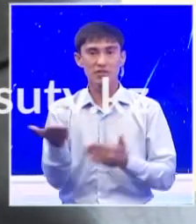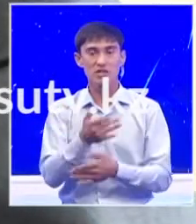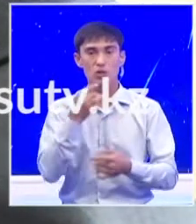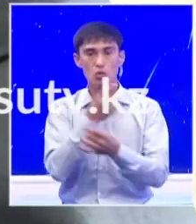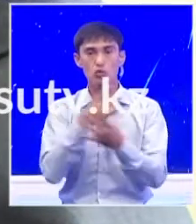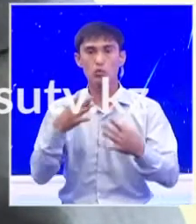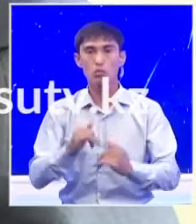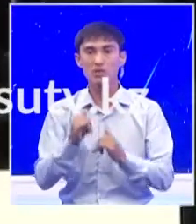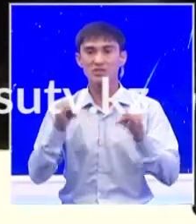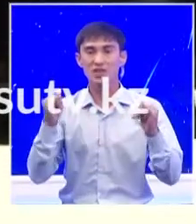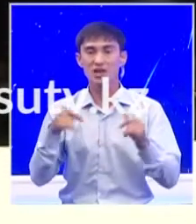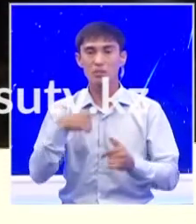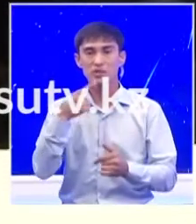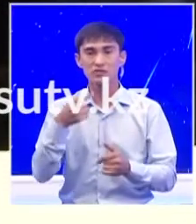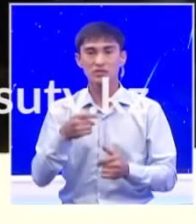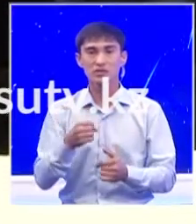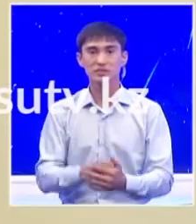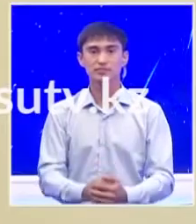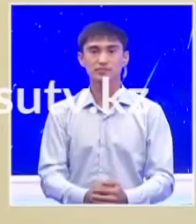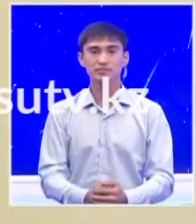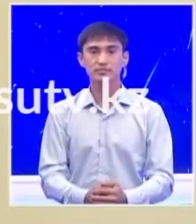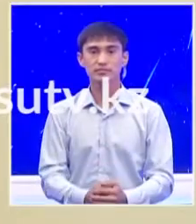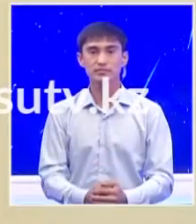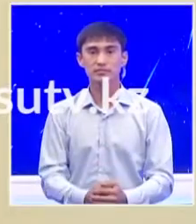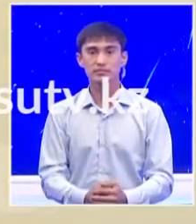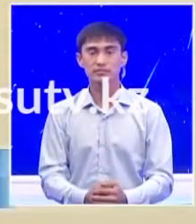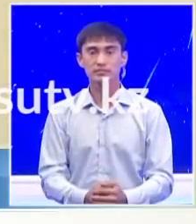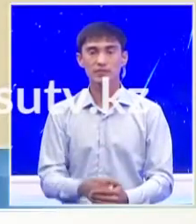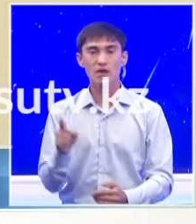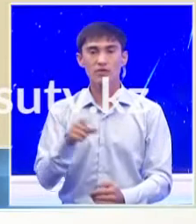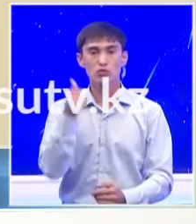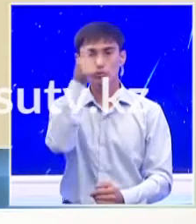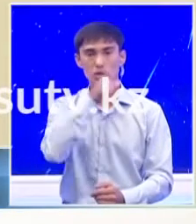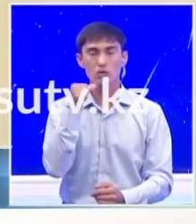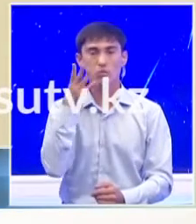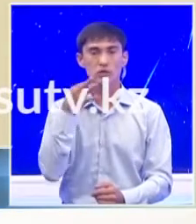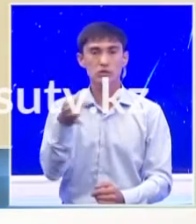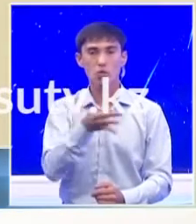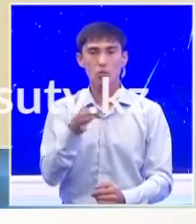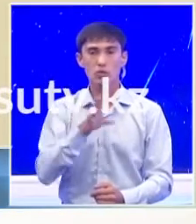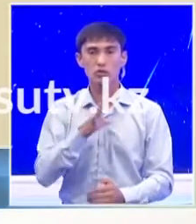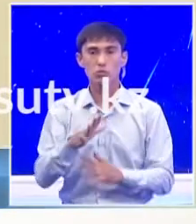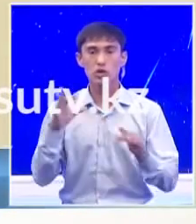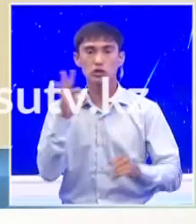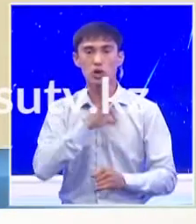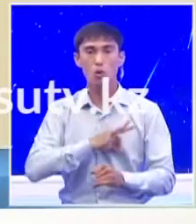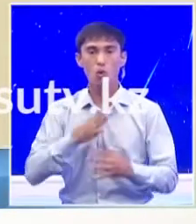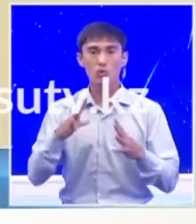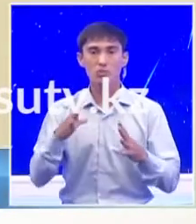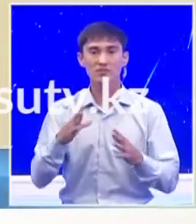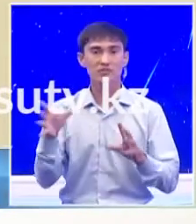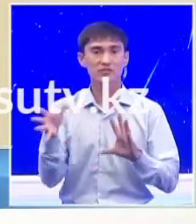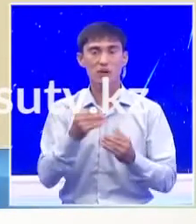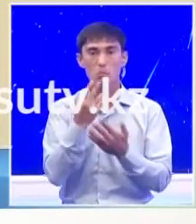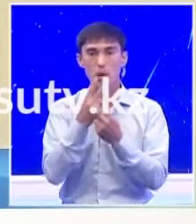культура процветала, подчеркнул глава края. В текущем году Алматинская область получила большие доходы по всем основным